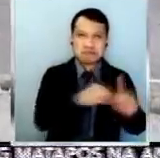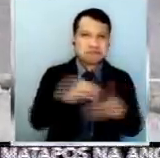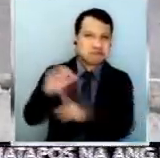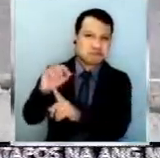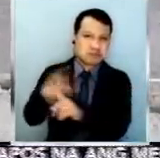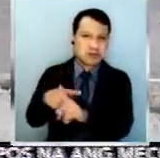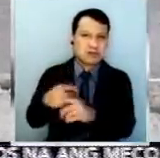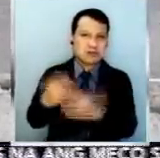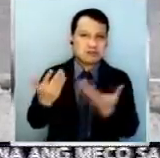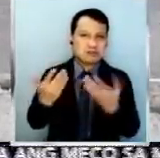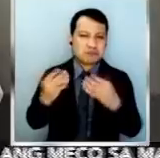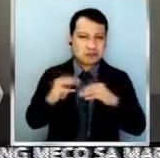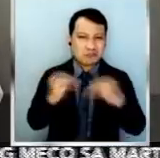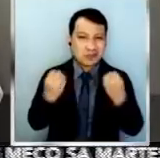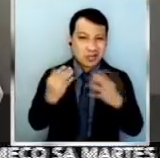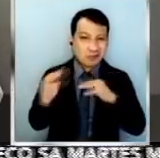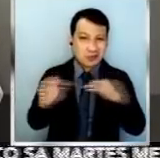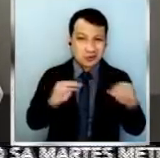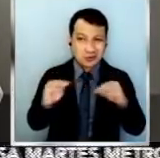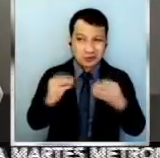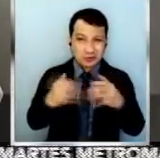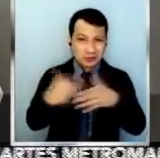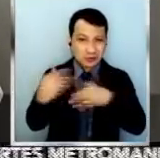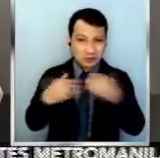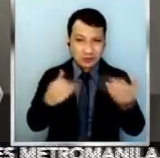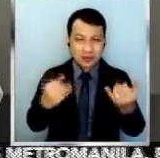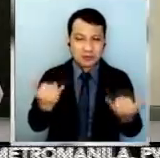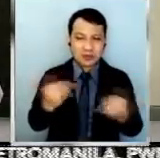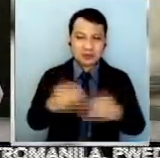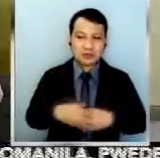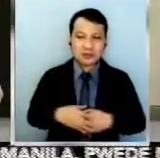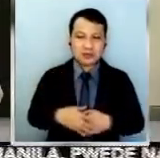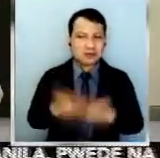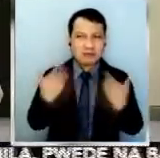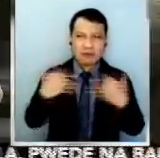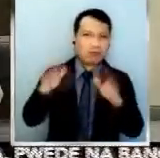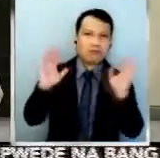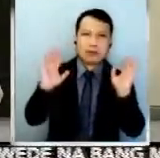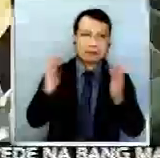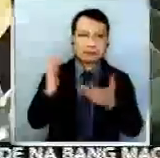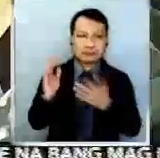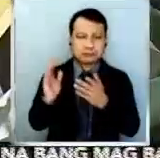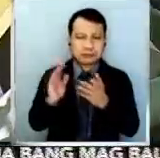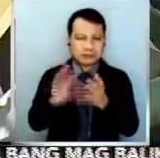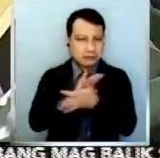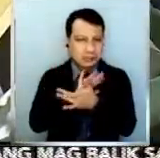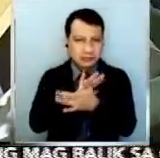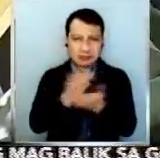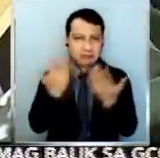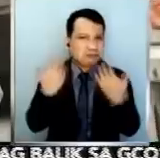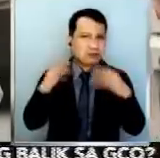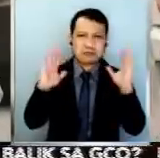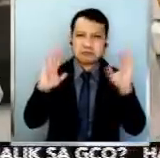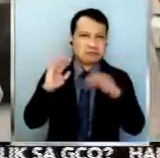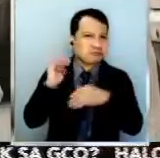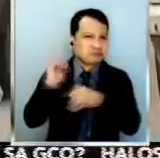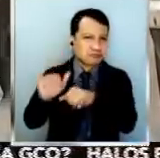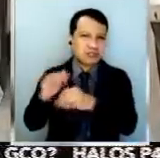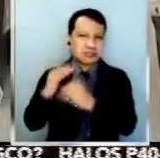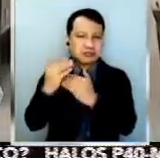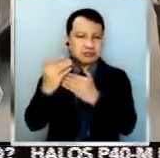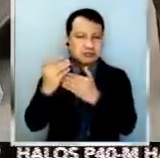higher? Well, some people are saying there's pandemic fatigue and people are tired of it. Ayon sa Department of Health o DOH, pinag-uusapan pa rin